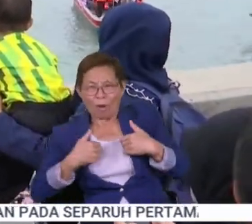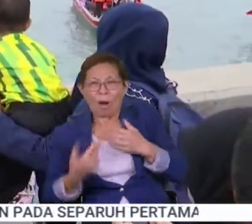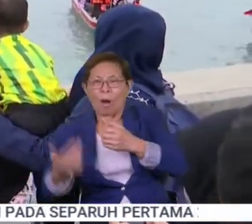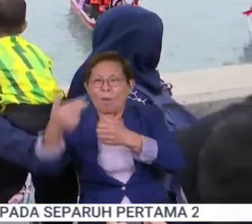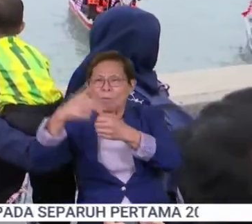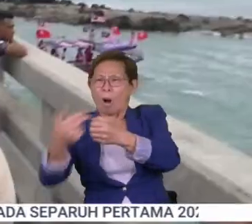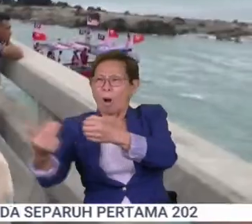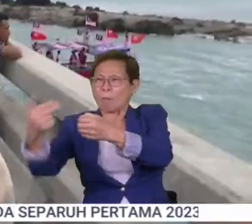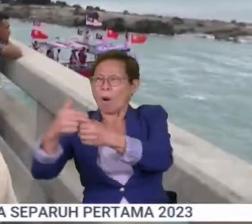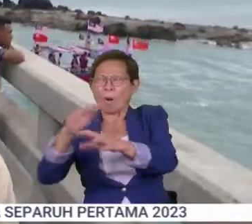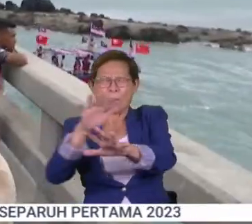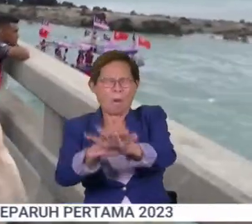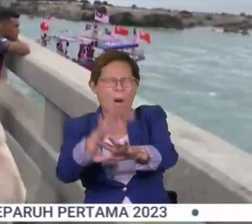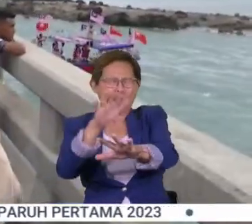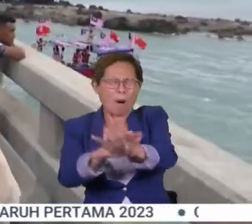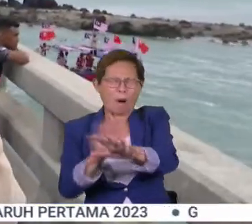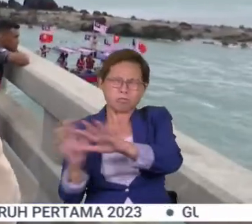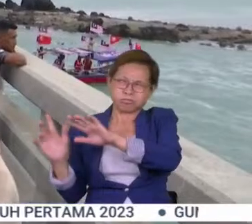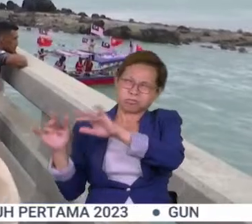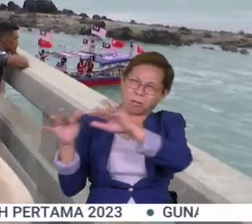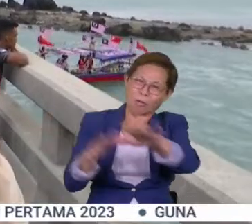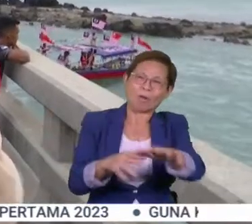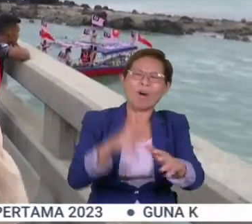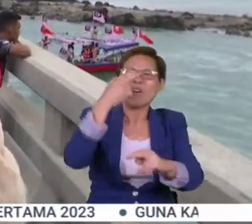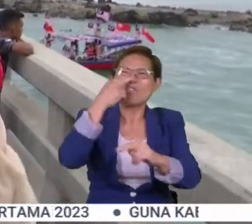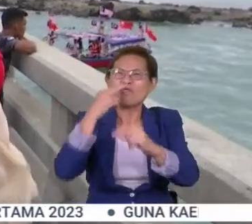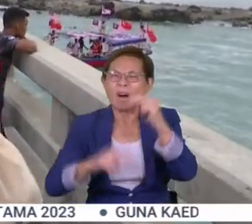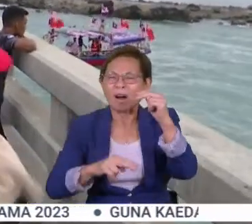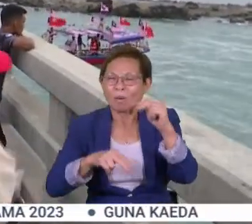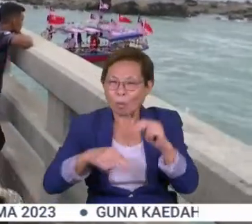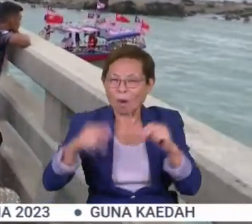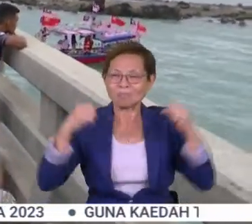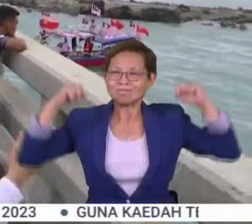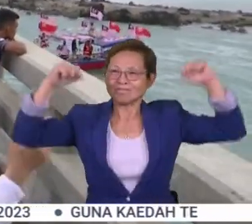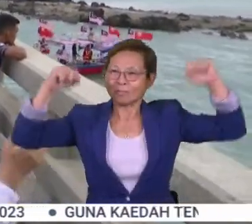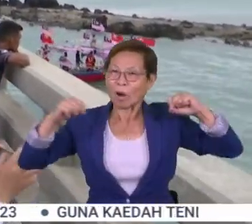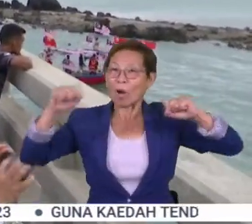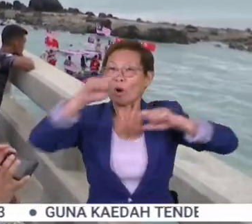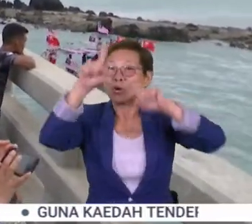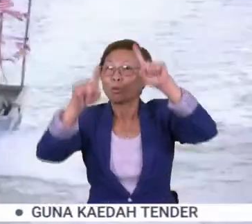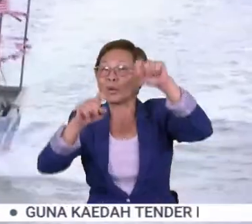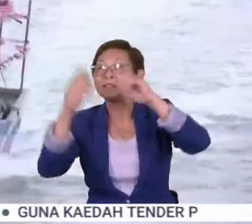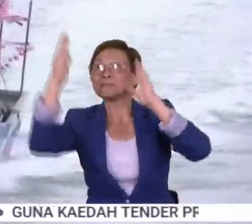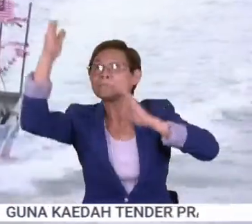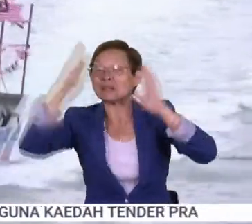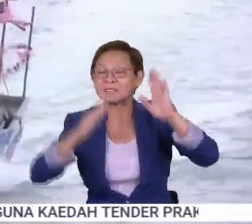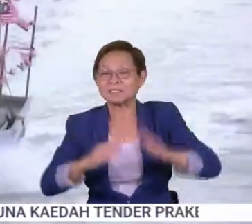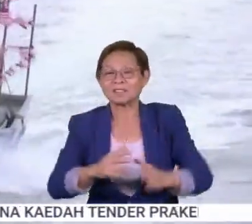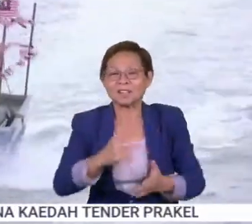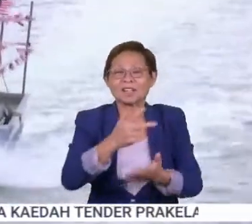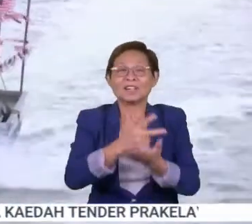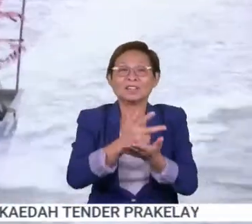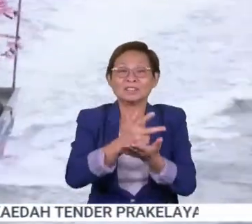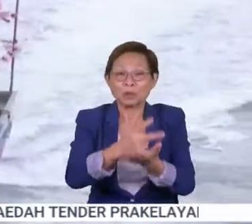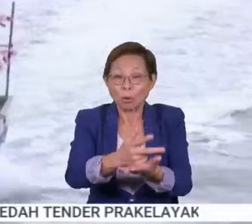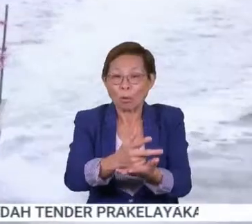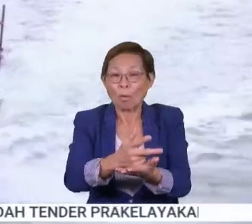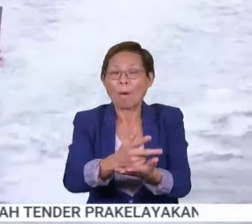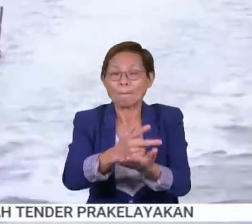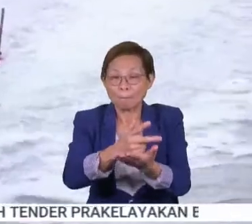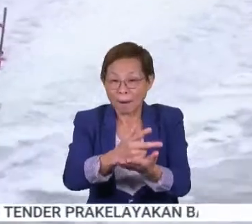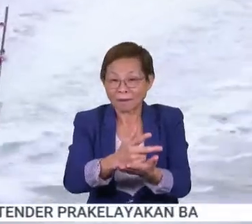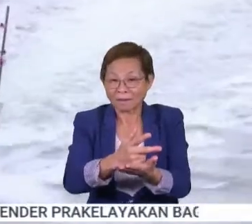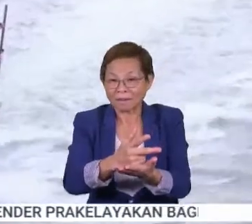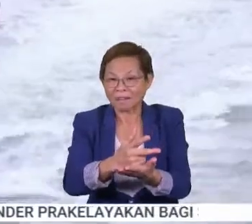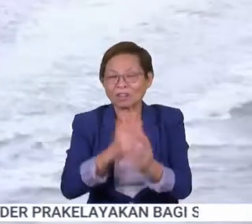lebih beribu pengunjung. Antaranya fun walk, senam aerobik, kuis kenegaraan, geopark talk dan cabutan bertuah.